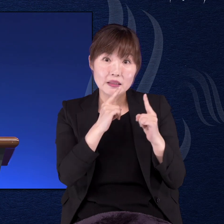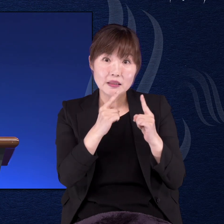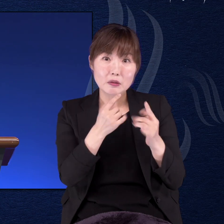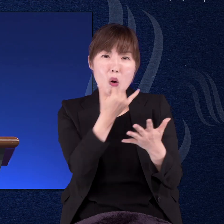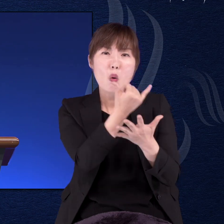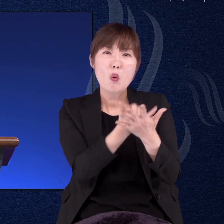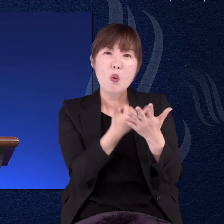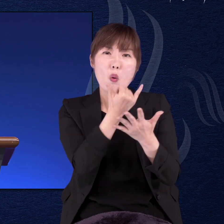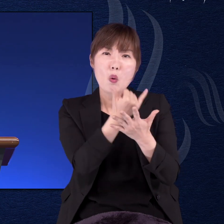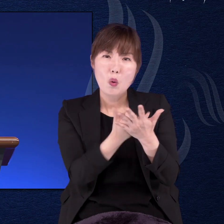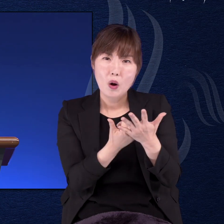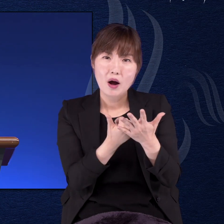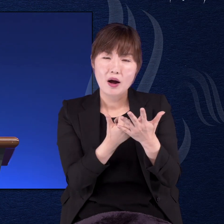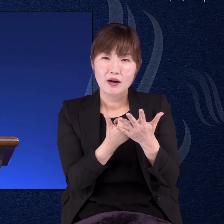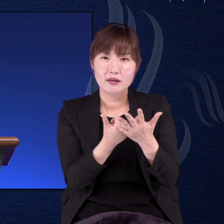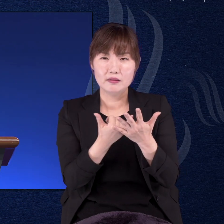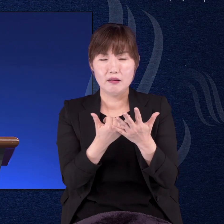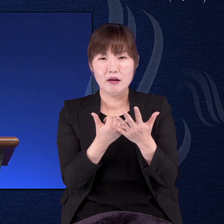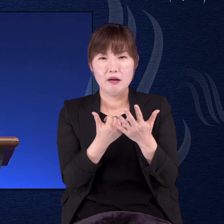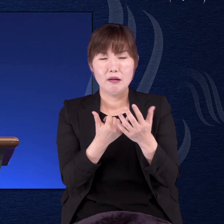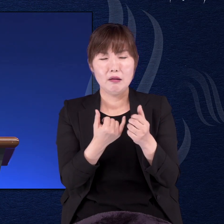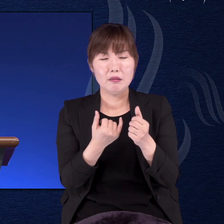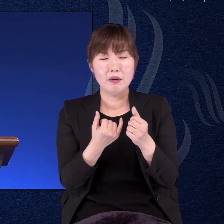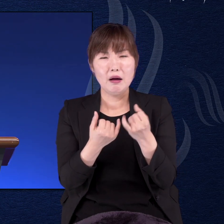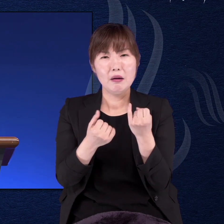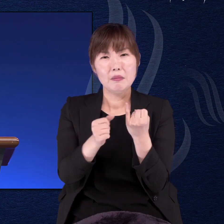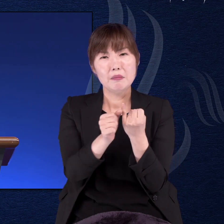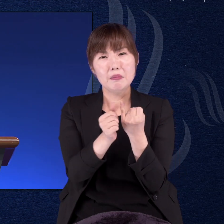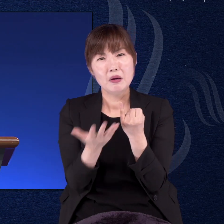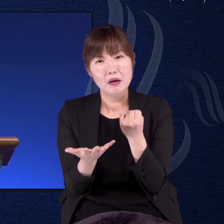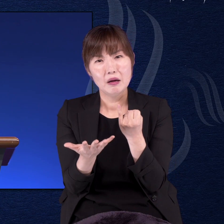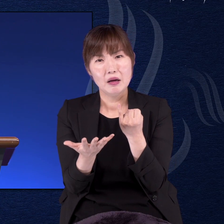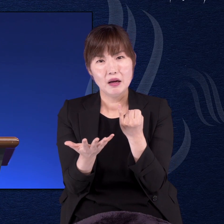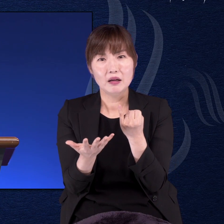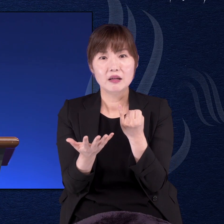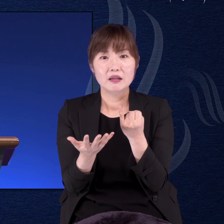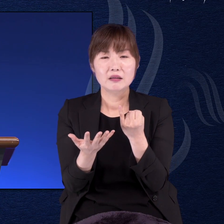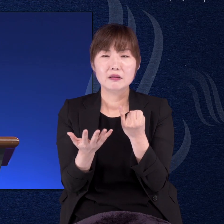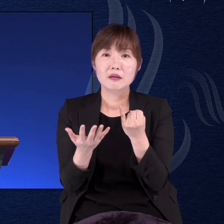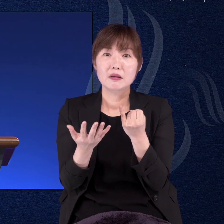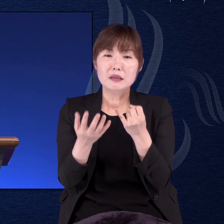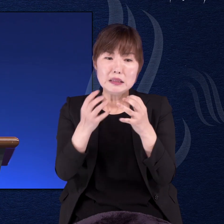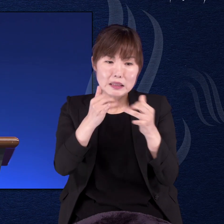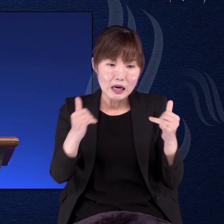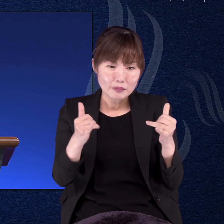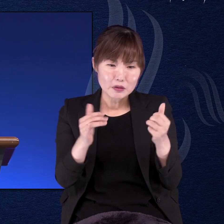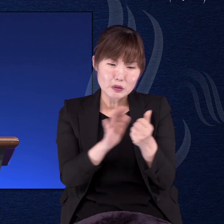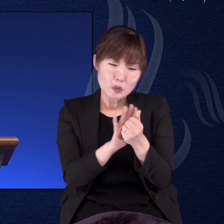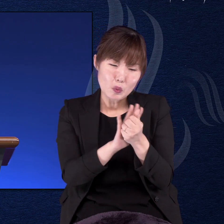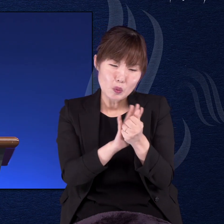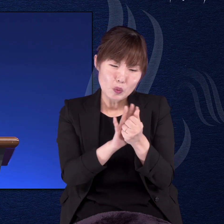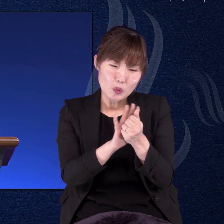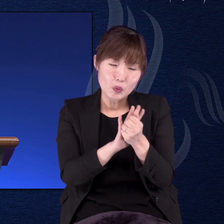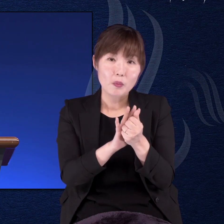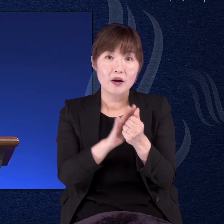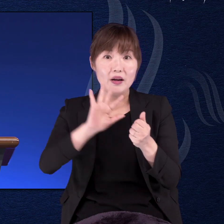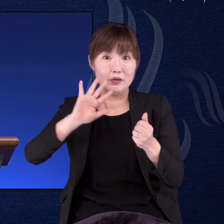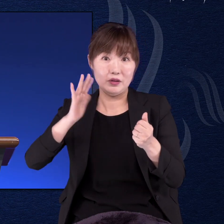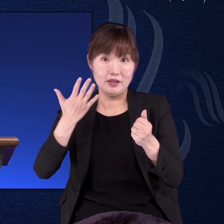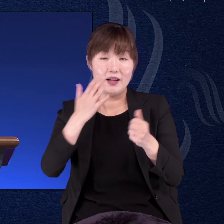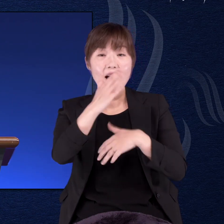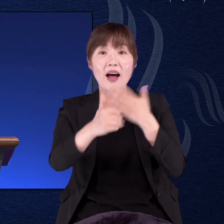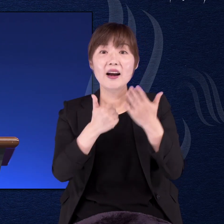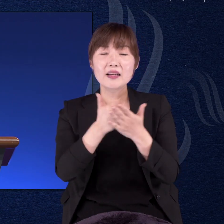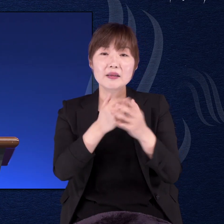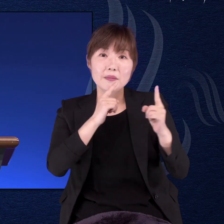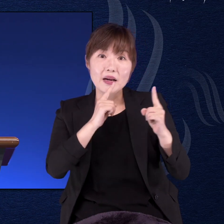그 약자들을, 압제받고 억압당한 사람들을 돌보라는 그 하나님의 말씀, 그